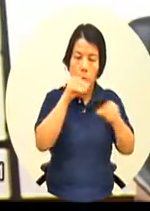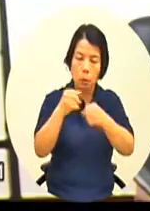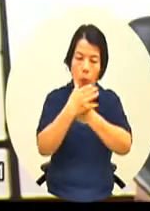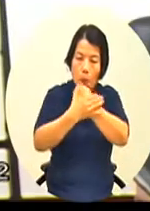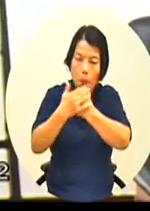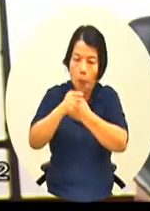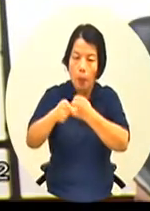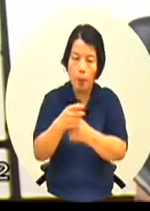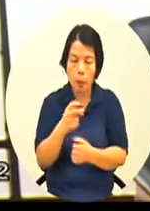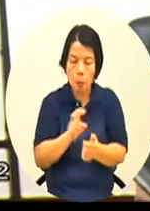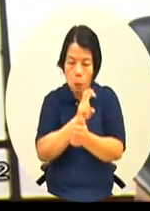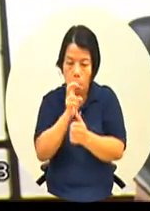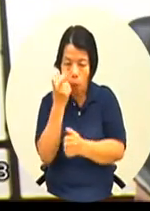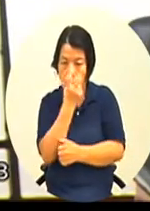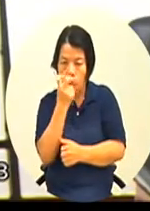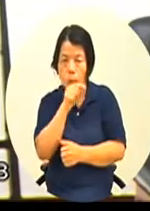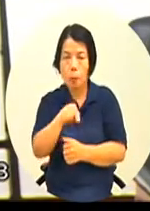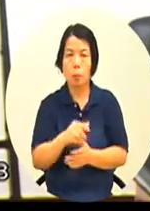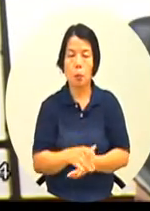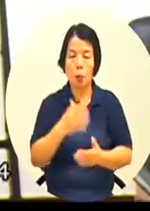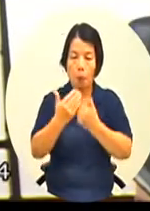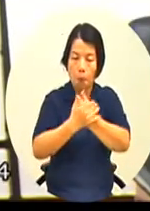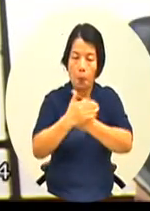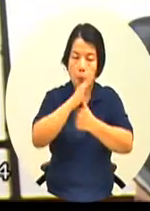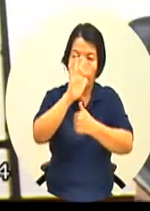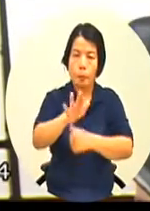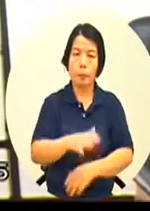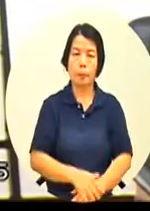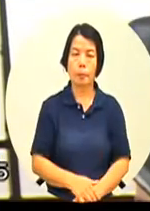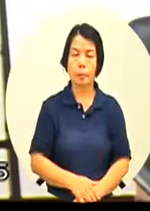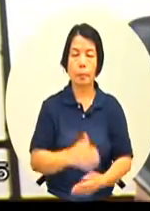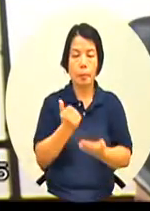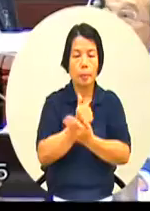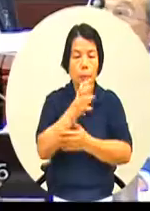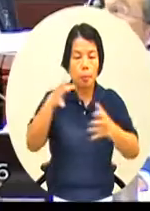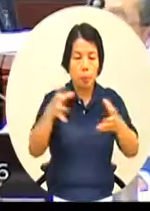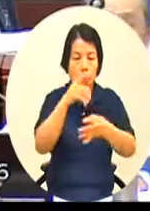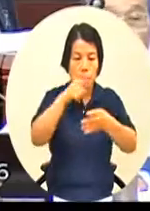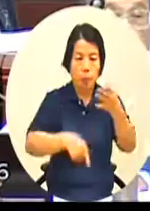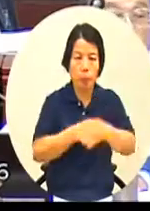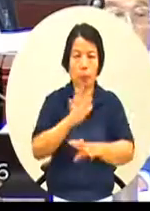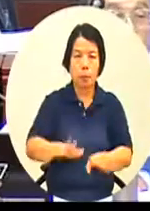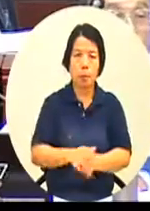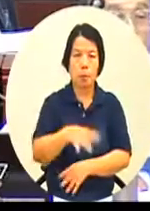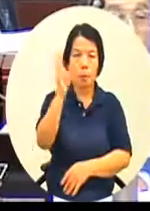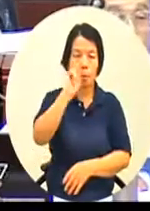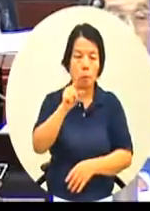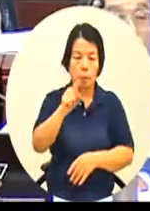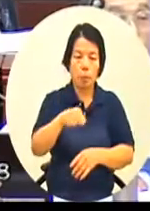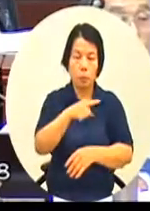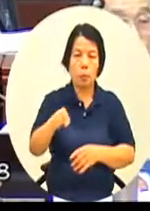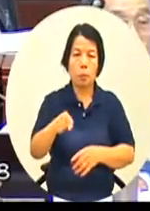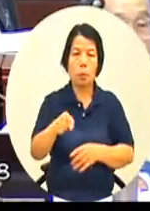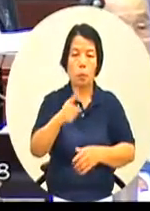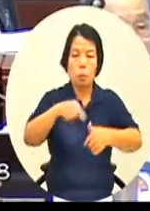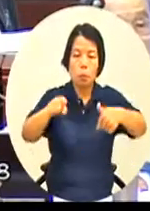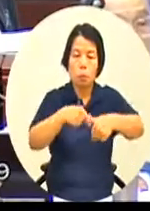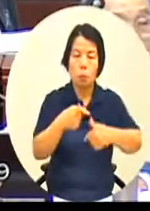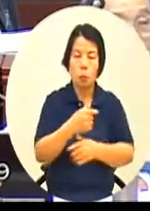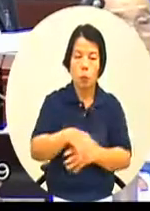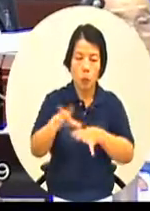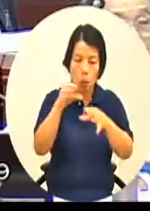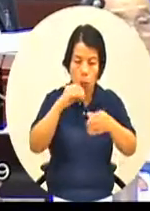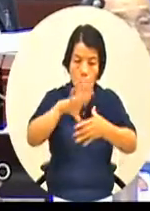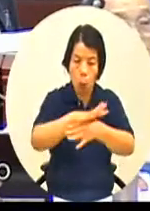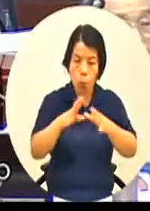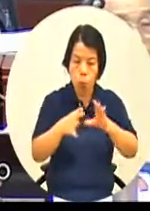这个都有很重要的一个帮助。 也许我可以请同仁把目前已经电子化可以互通文件互通的部分整理一